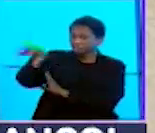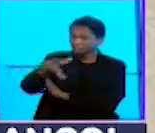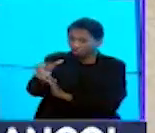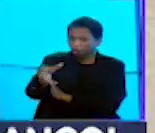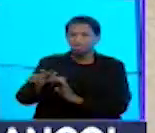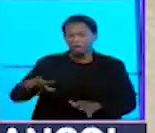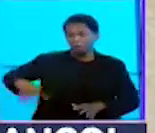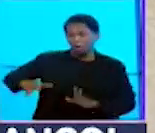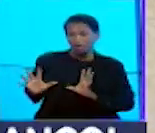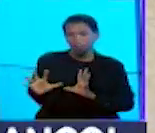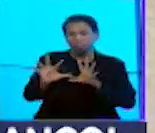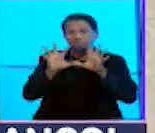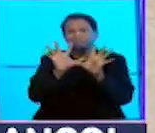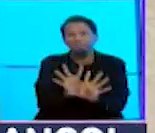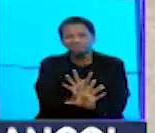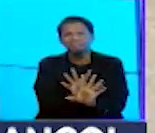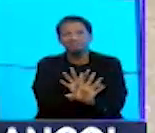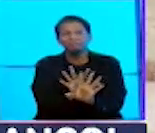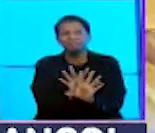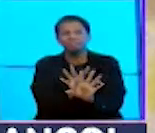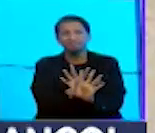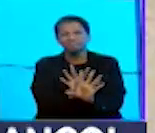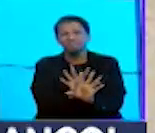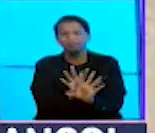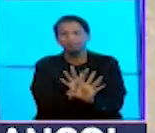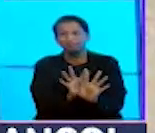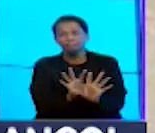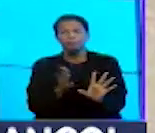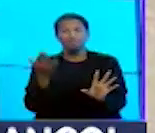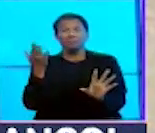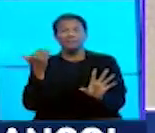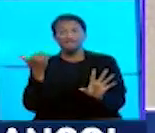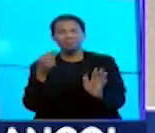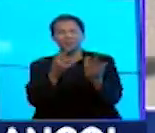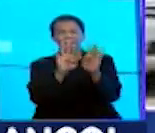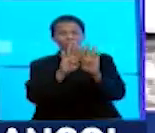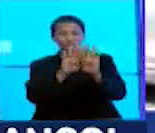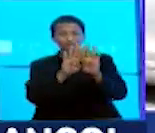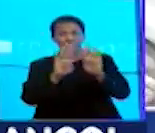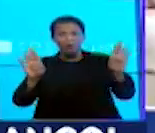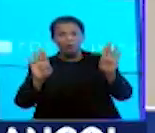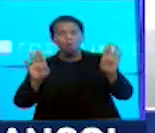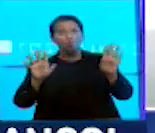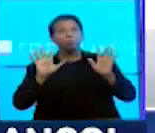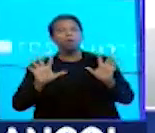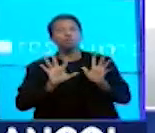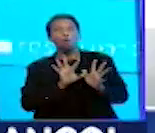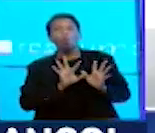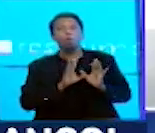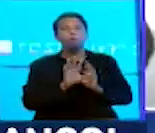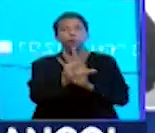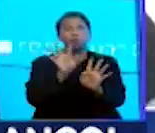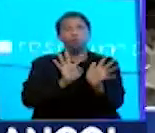mereka di akhir pekan seperti ini. Dan kita lihat tadi di depan gerbang pintu Ancol juga masih banyak warga yang sudah mulai berdatangan